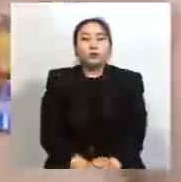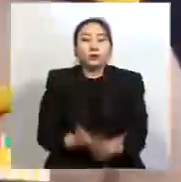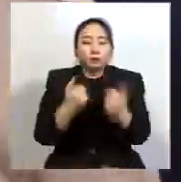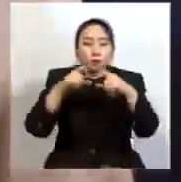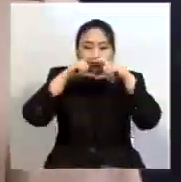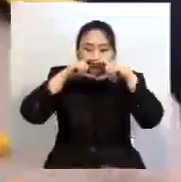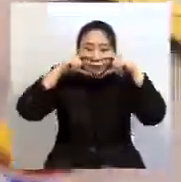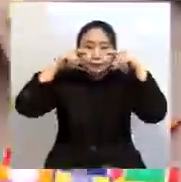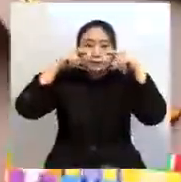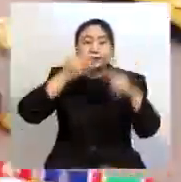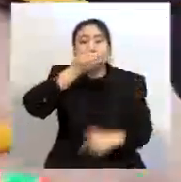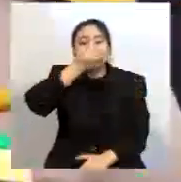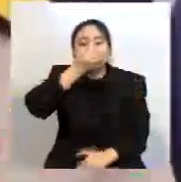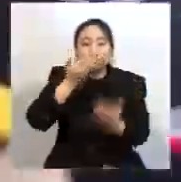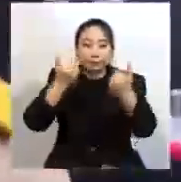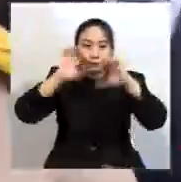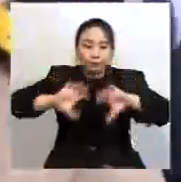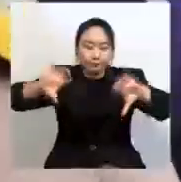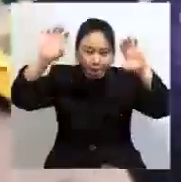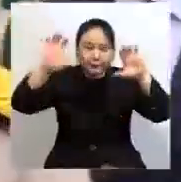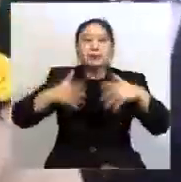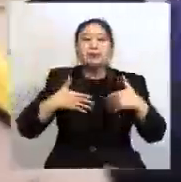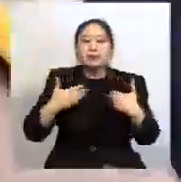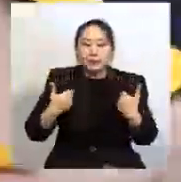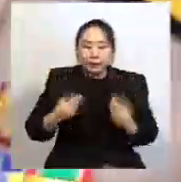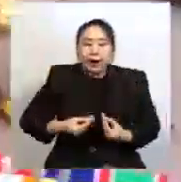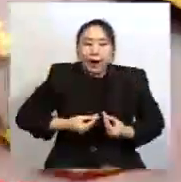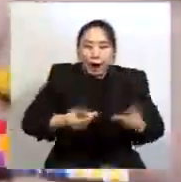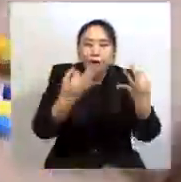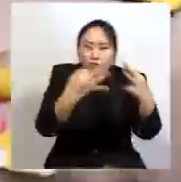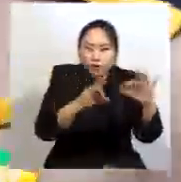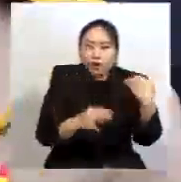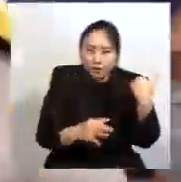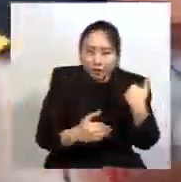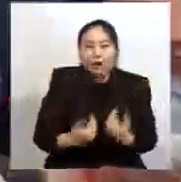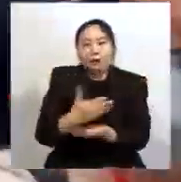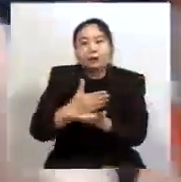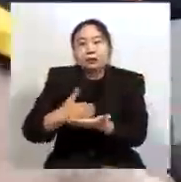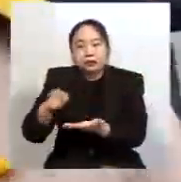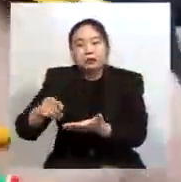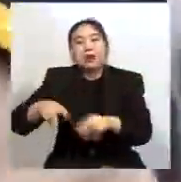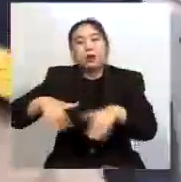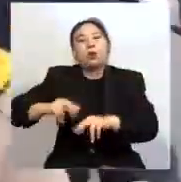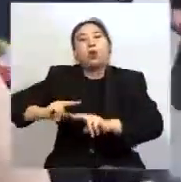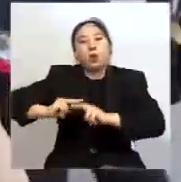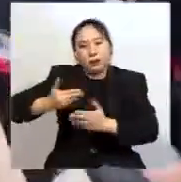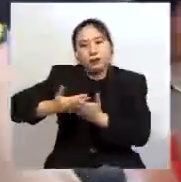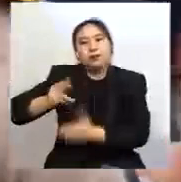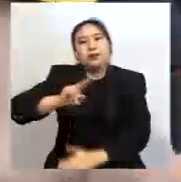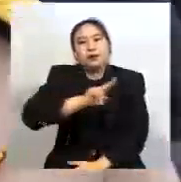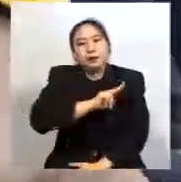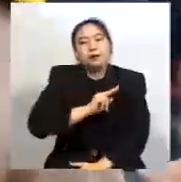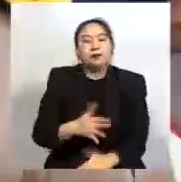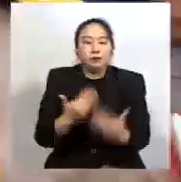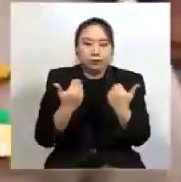ากากอนามัยค่ะรัฐบาลยินดีที่จะแจกส่วนหนึ่งอีกส่วนหนึ่งประชาชนก็ต้องไปจัดหามาเองนะคะนอกจาก